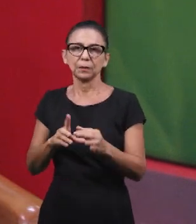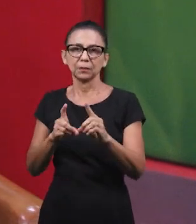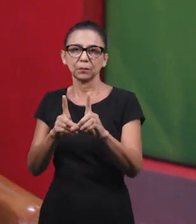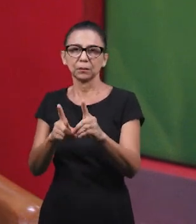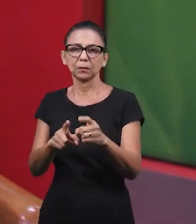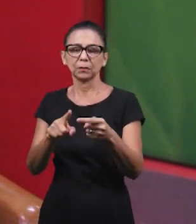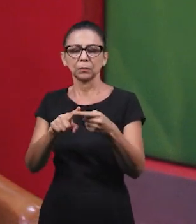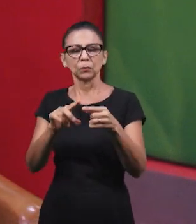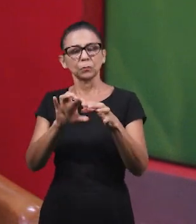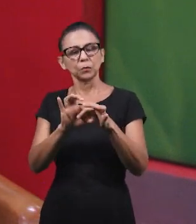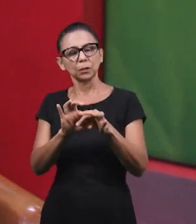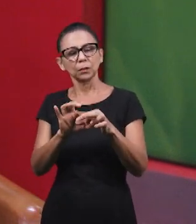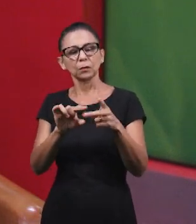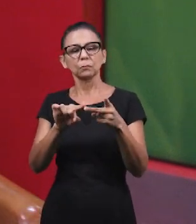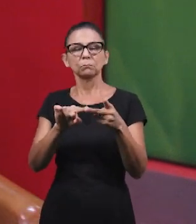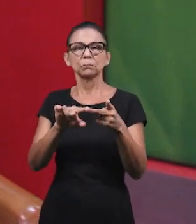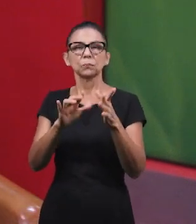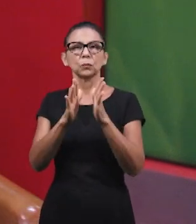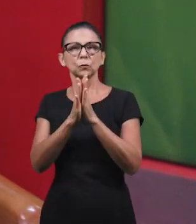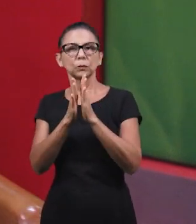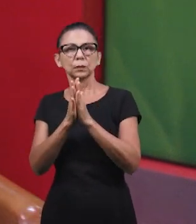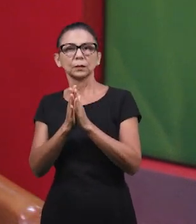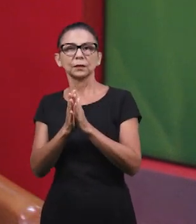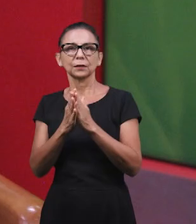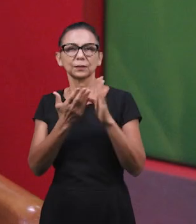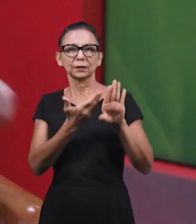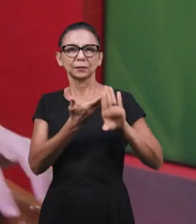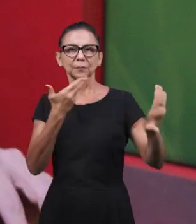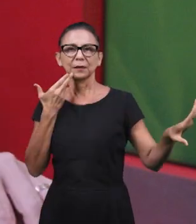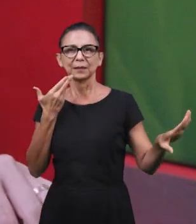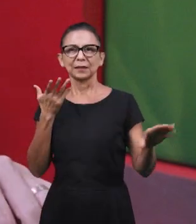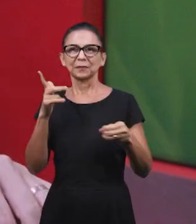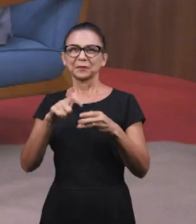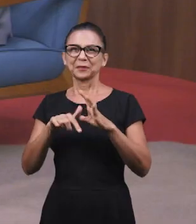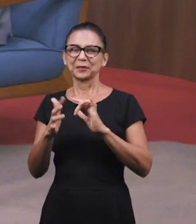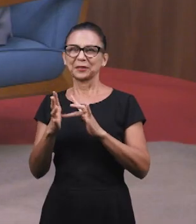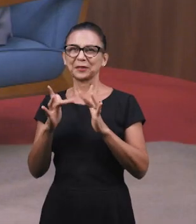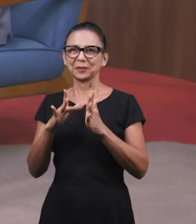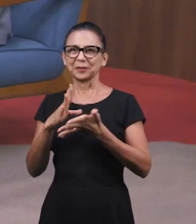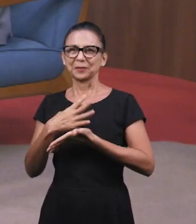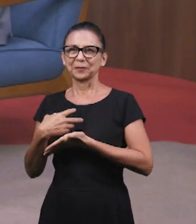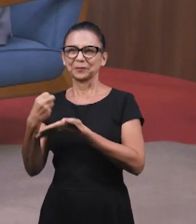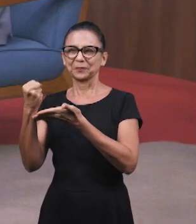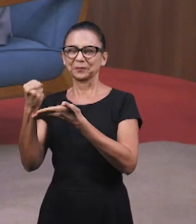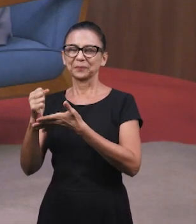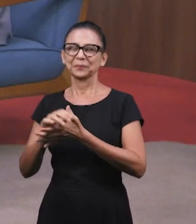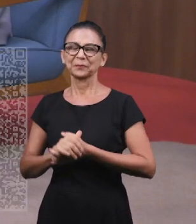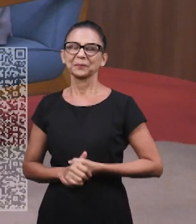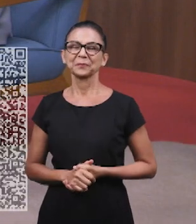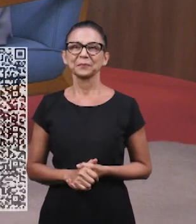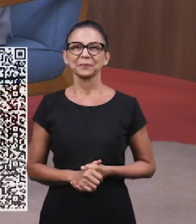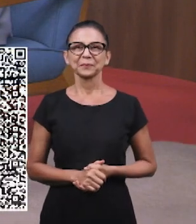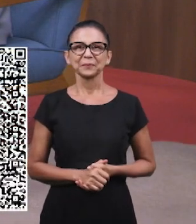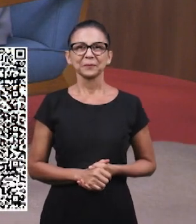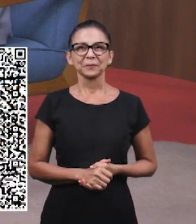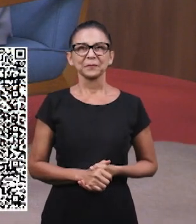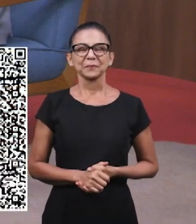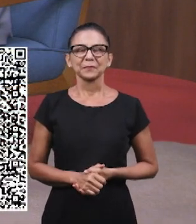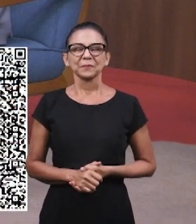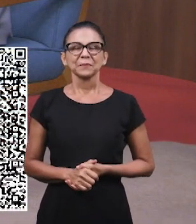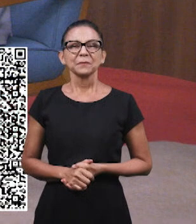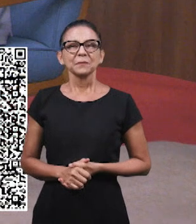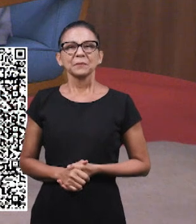Dieu. Vous voyez à l'écran un QR code afin que vous puissiez nous envoyer votre commentaire,